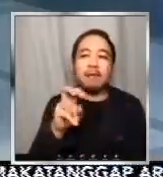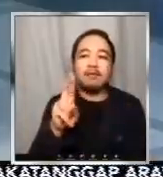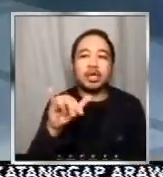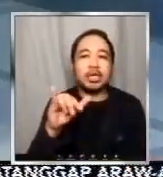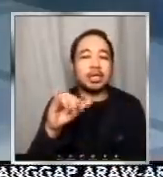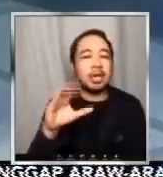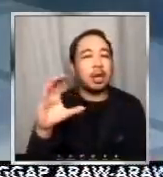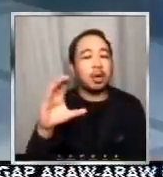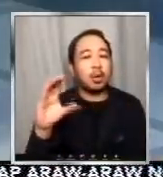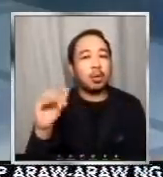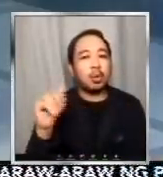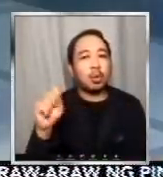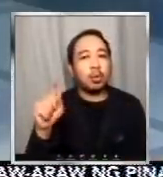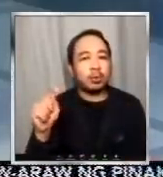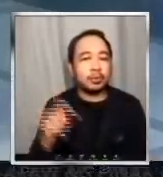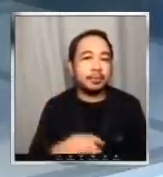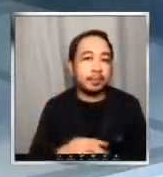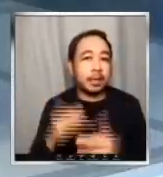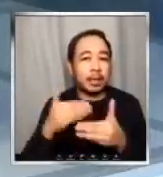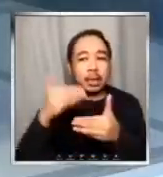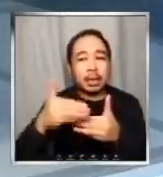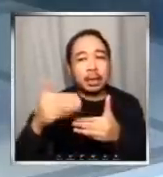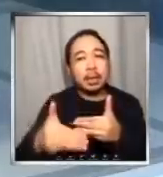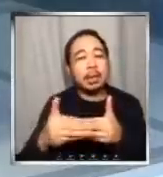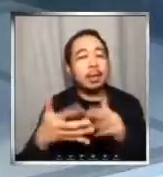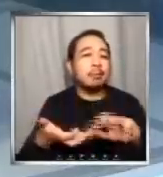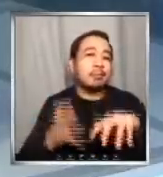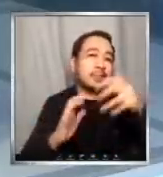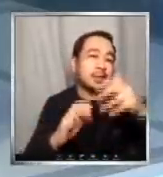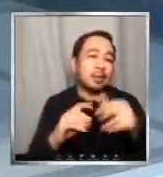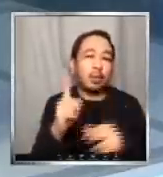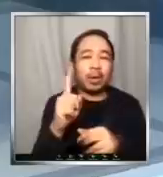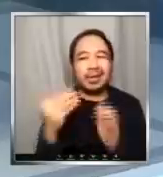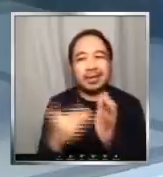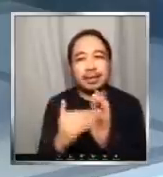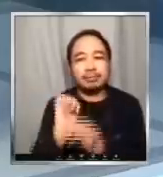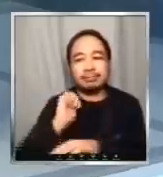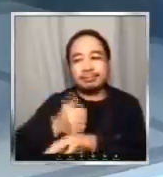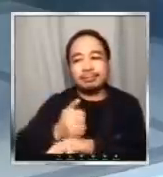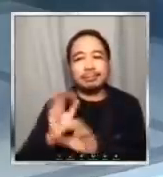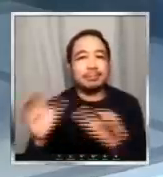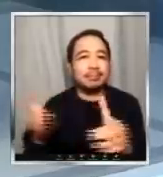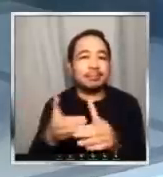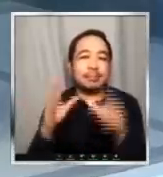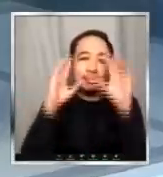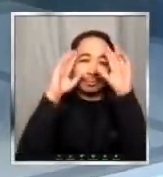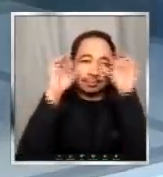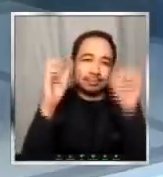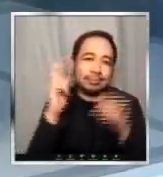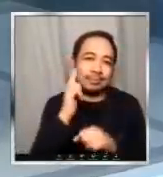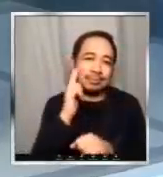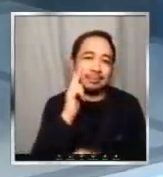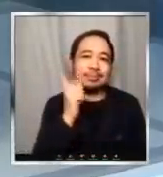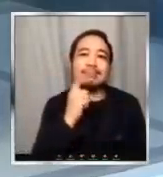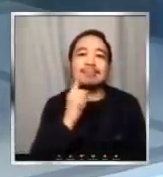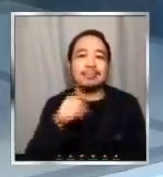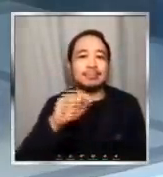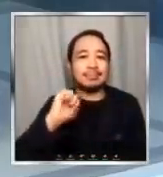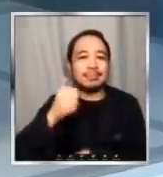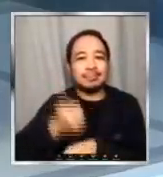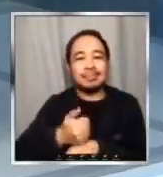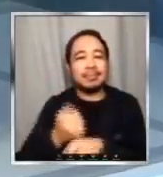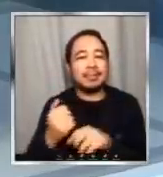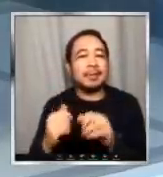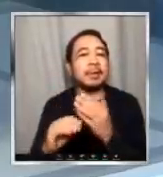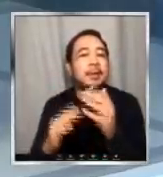Dahil sa sunod-sunod na kalamidad, isa na namang task force ang pinapabuo ni Pangulong Duterte, ang Build Back Better Task